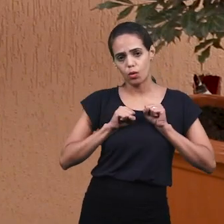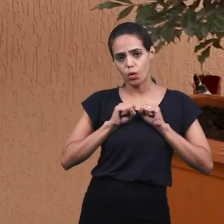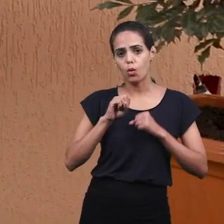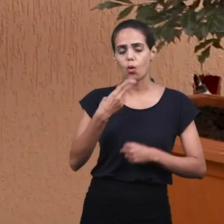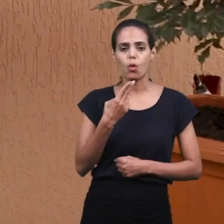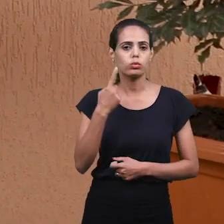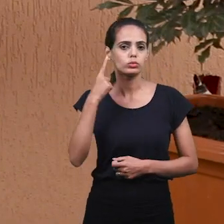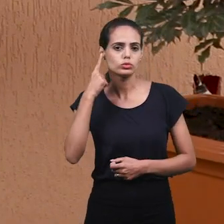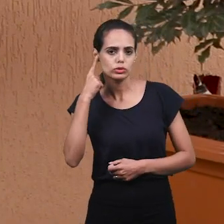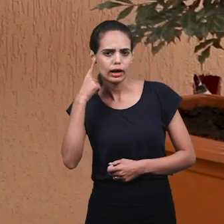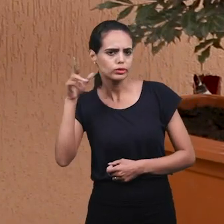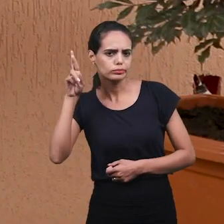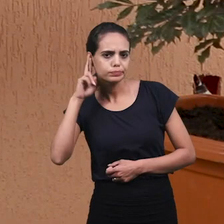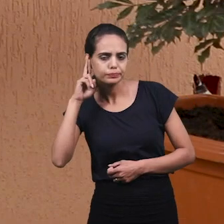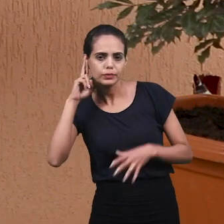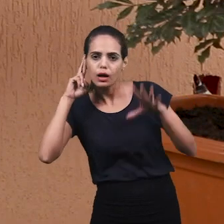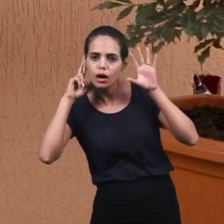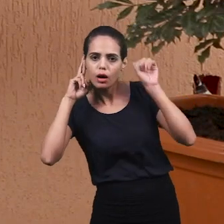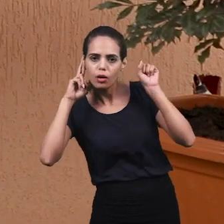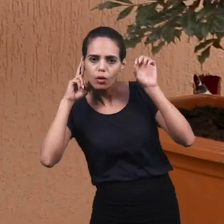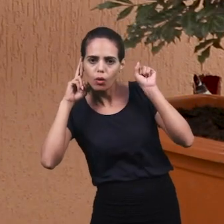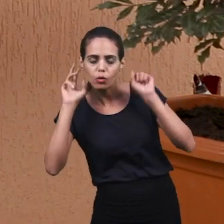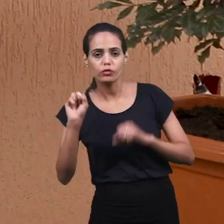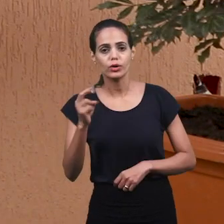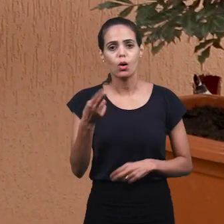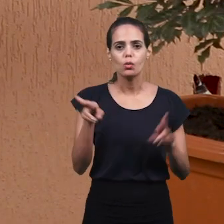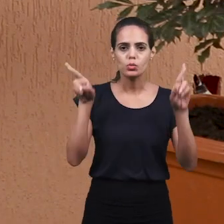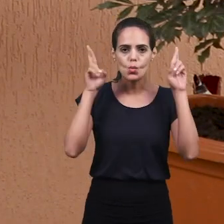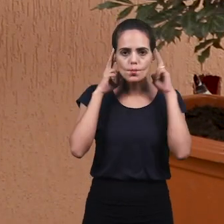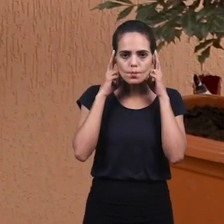vie. Ça peut être unilatérale ou bilatérale,